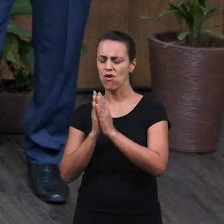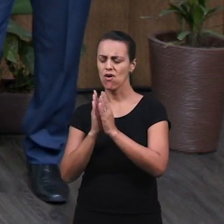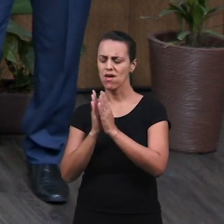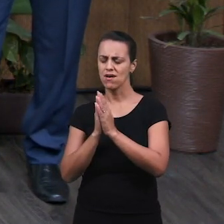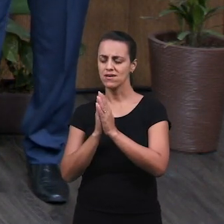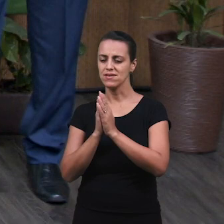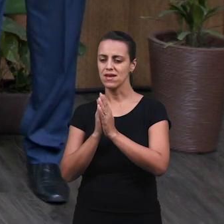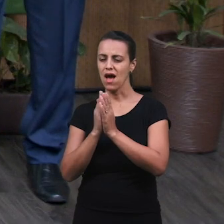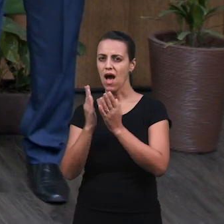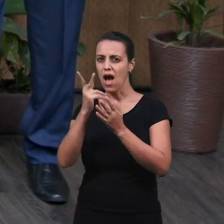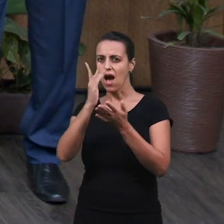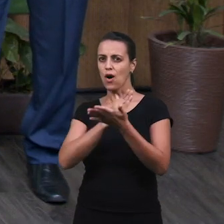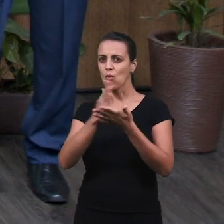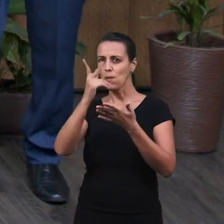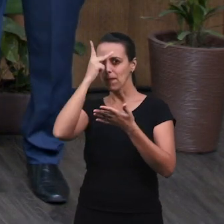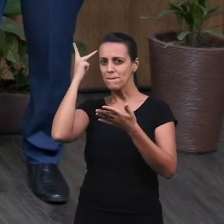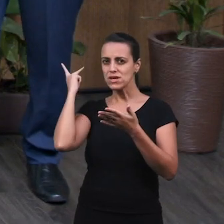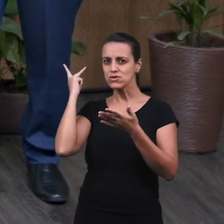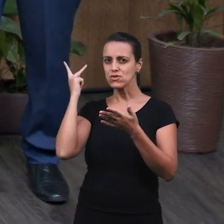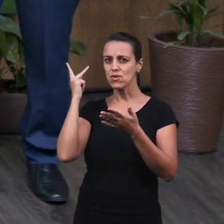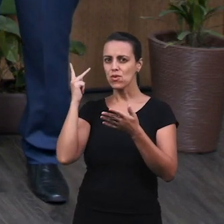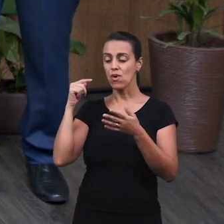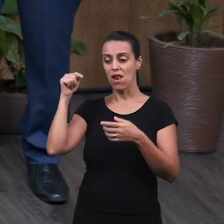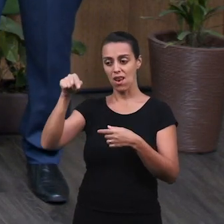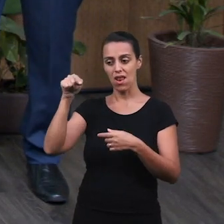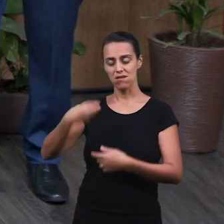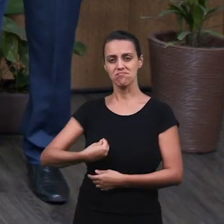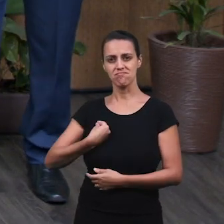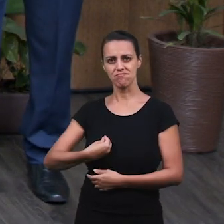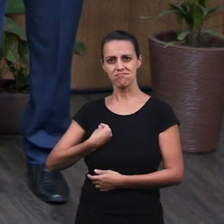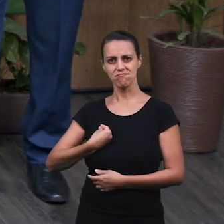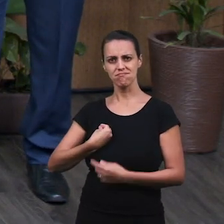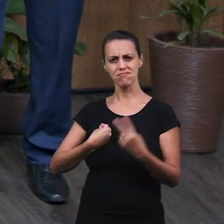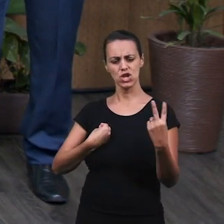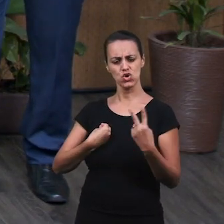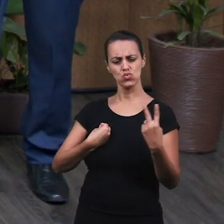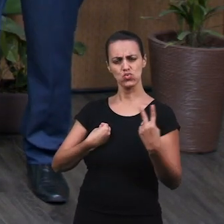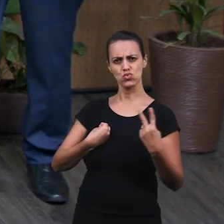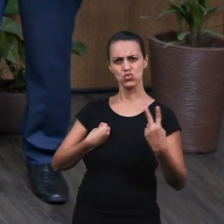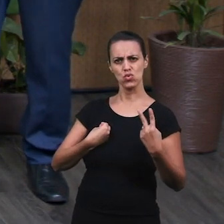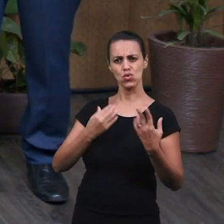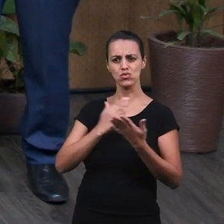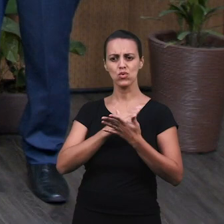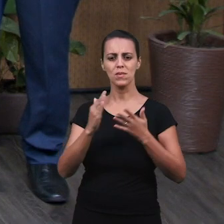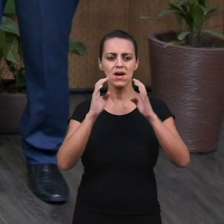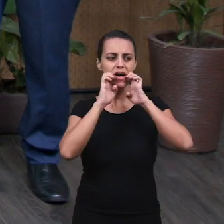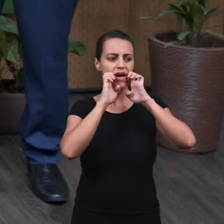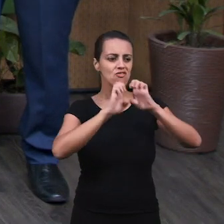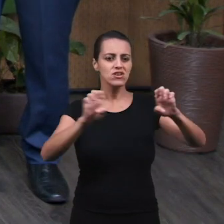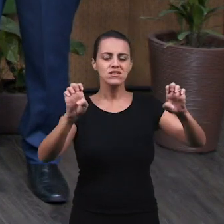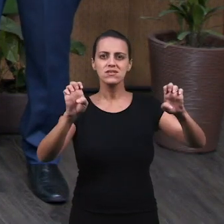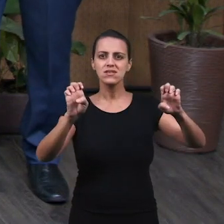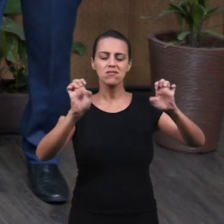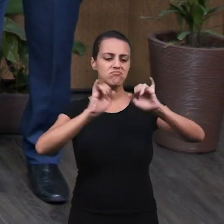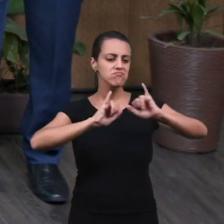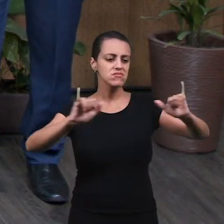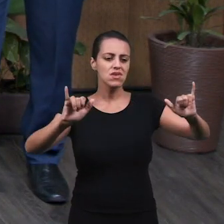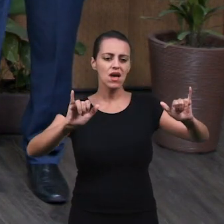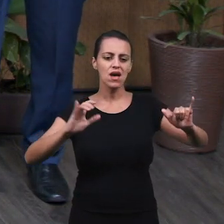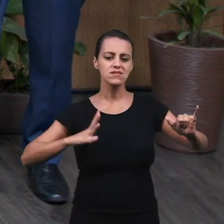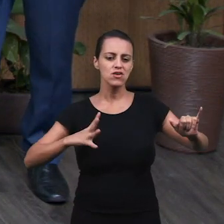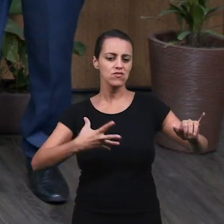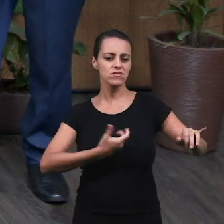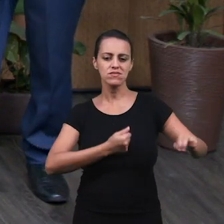ont commencé à annoncer le salut par la foi en Jésus par ces gens. C'est quand il y a eu la